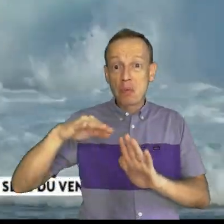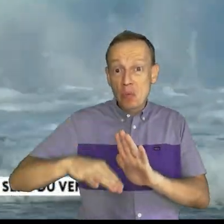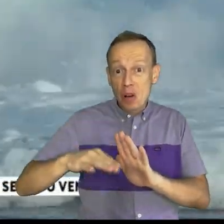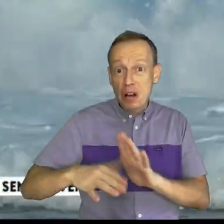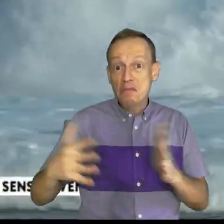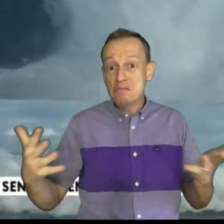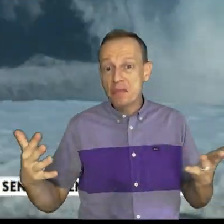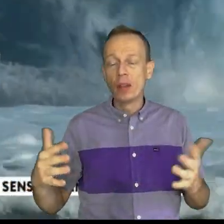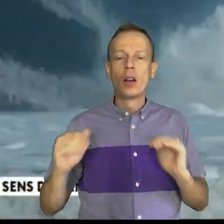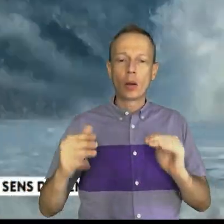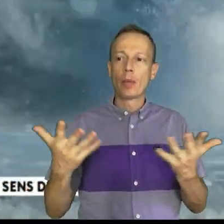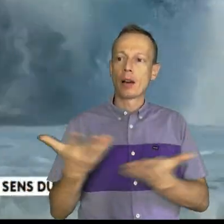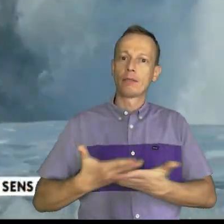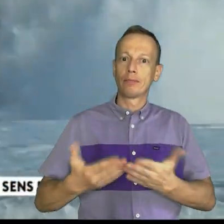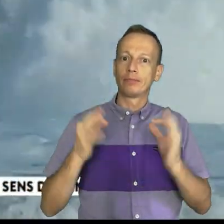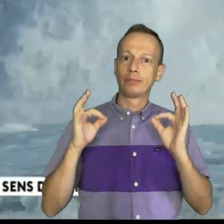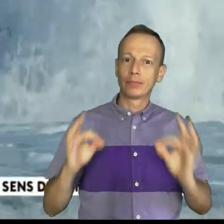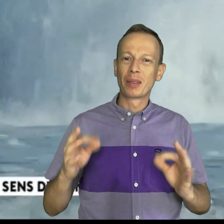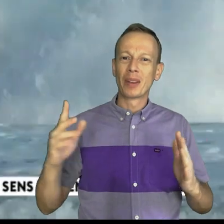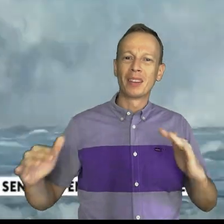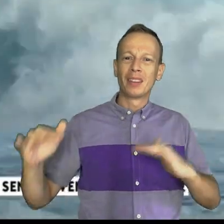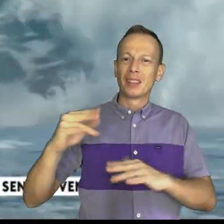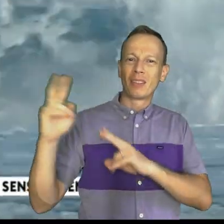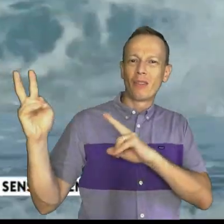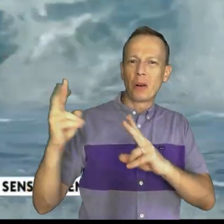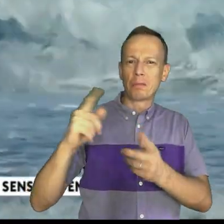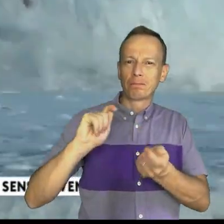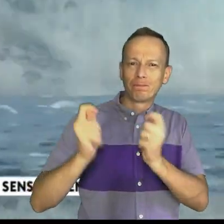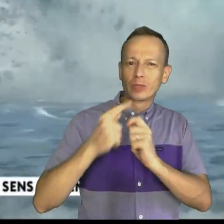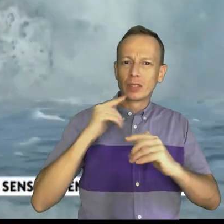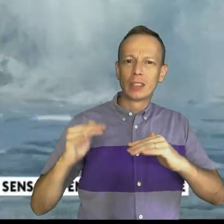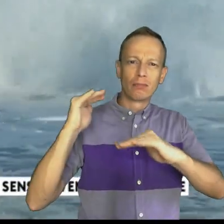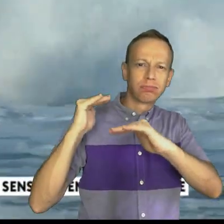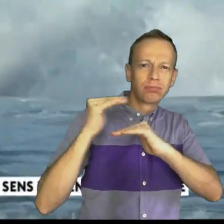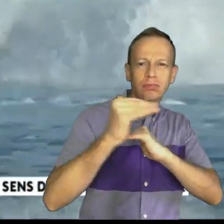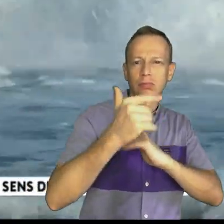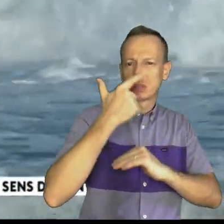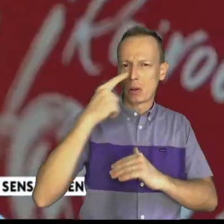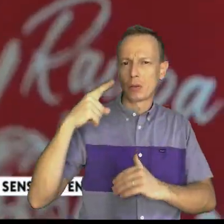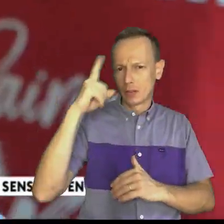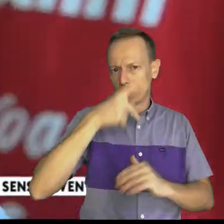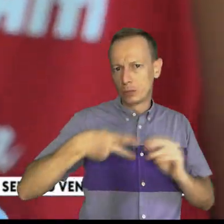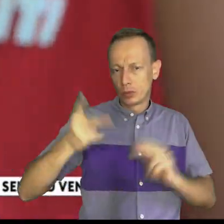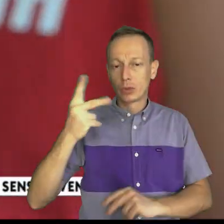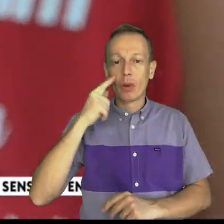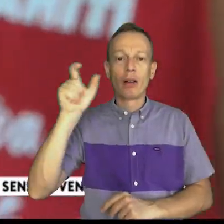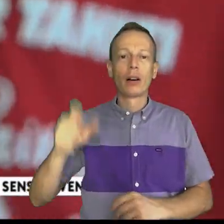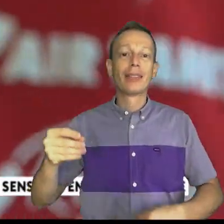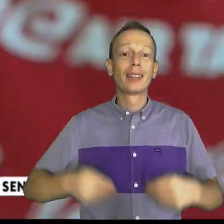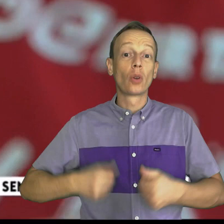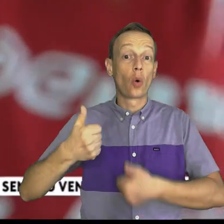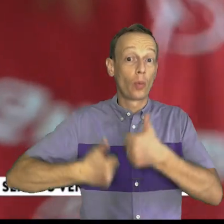côté surfeur. Eh bien, les conditions sont encore bonnes, mais la taille de la houle et la direction du vent rendent le tube plus technique.